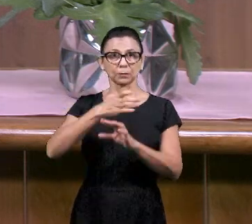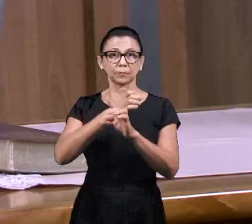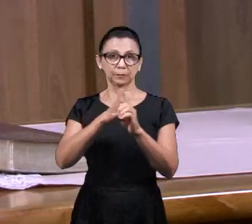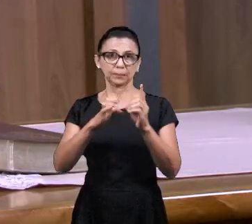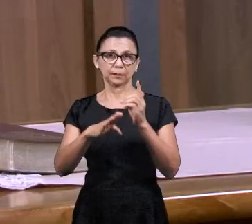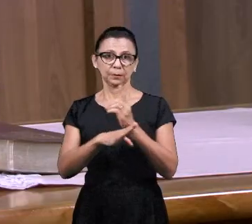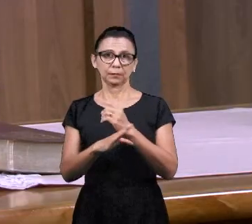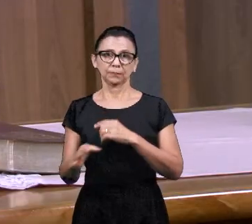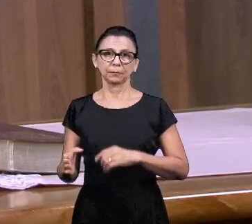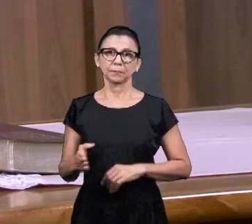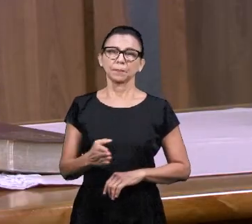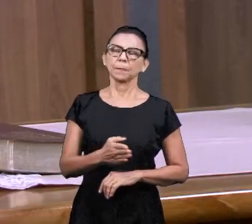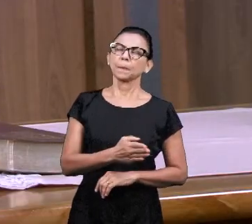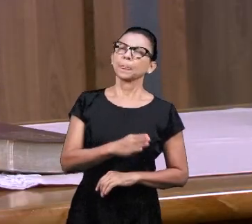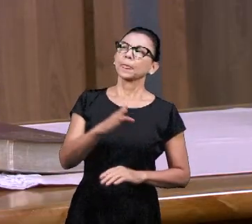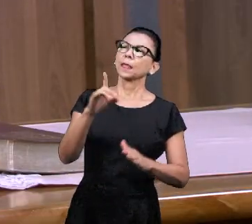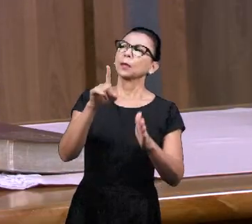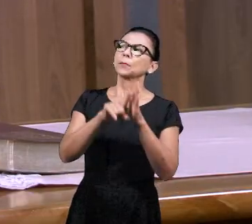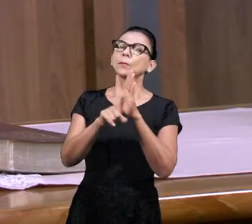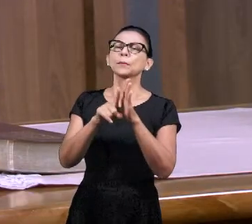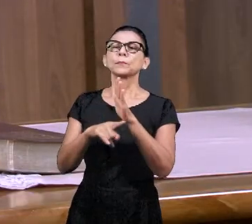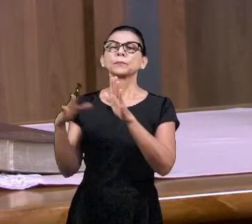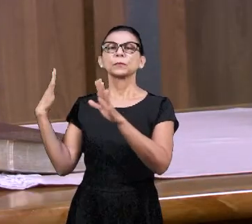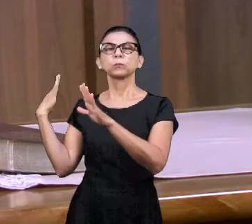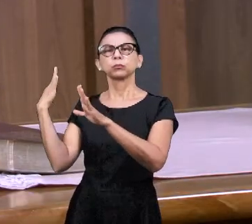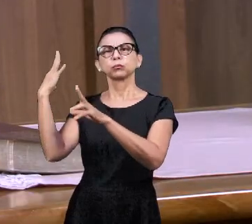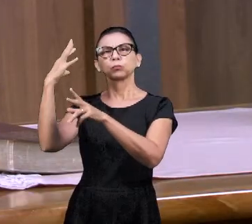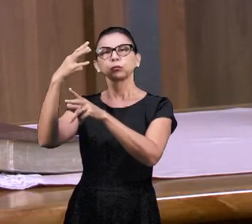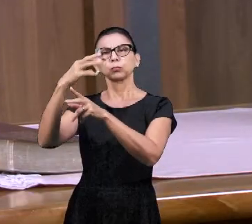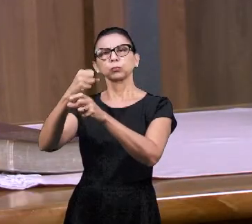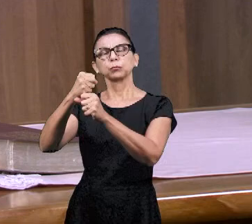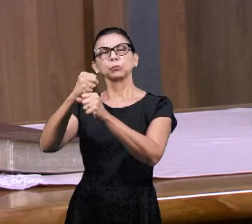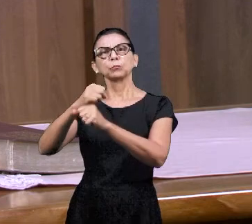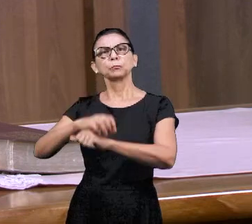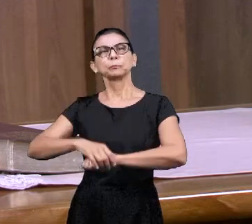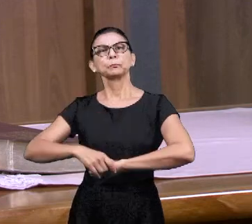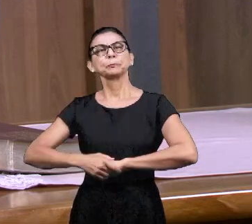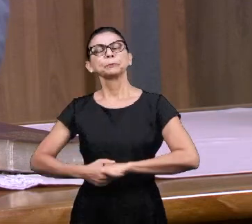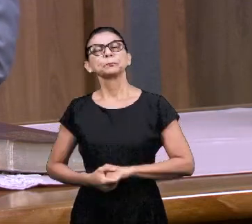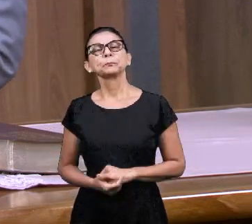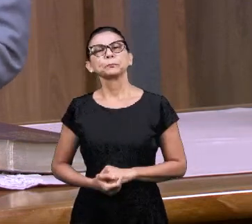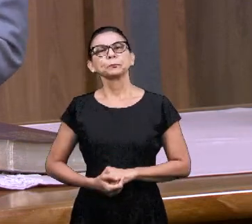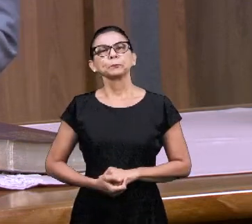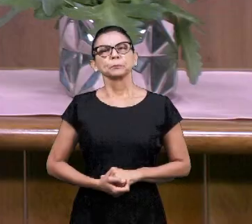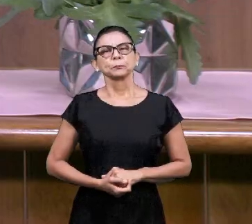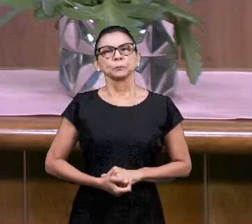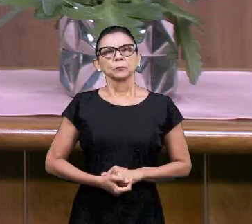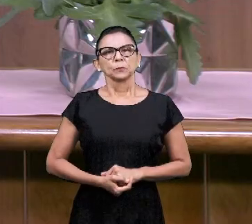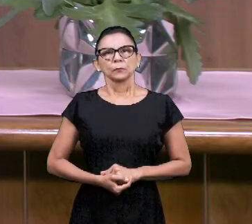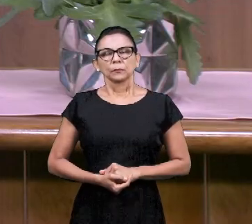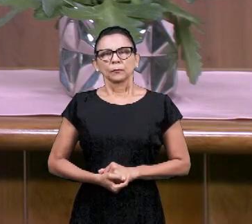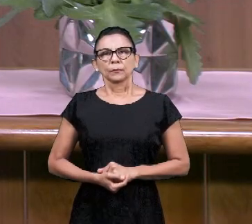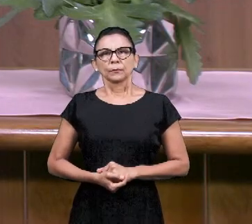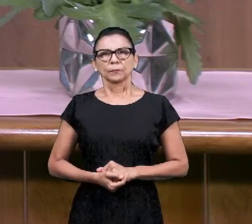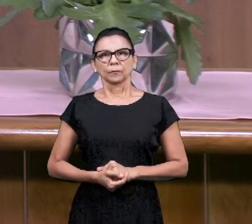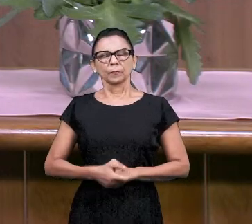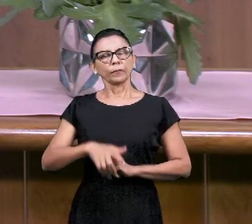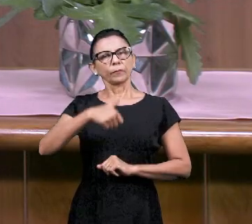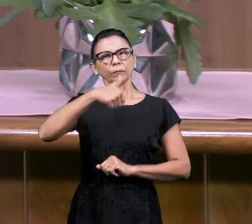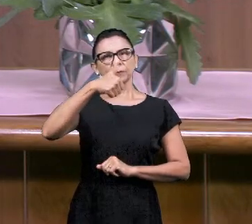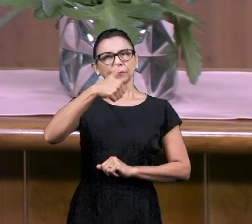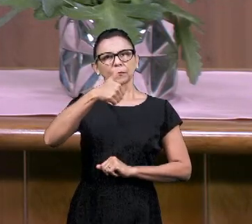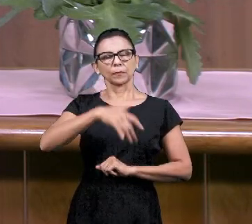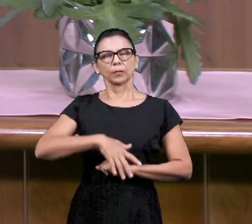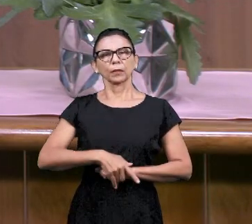ici avec une révision afin que vous puissiez être attentifs. La première partie des réponses qui seront